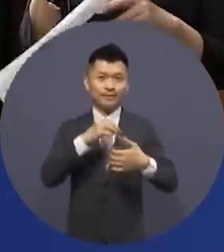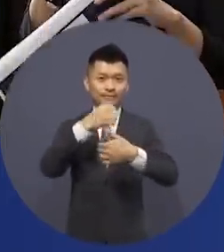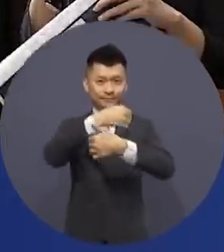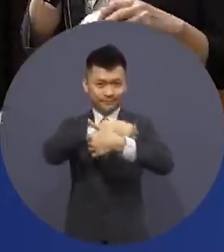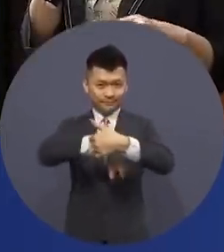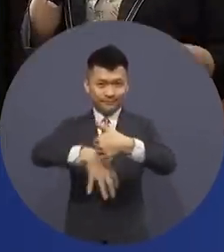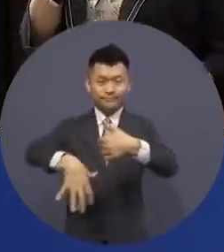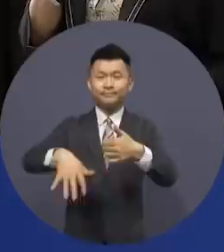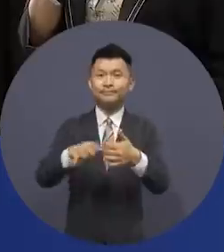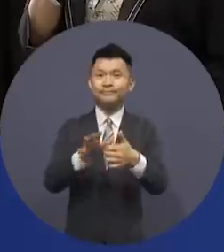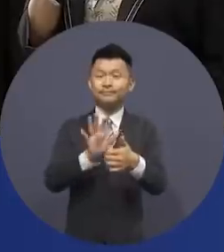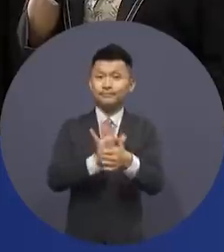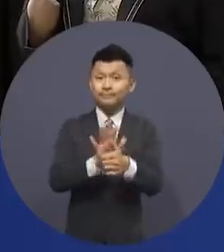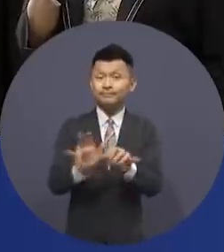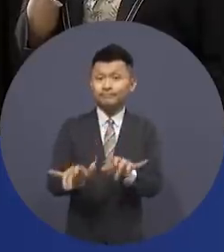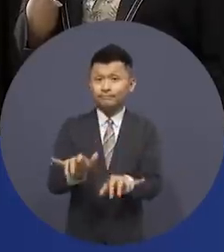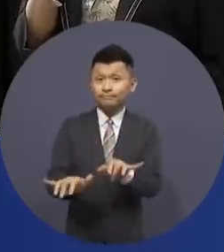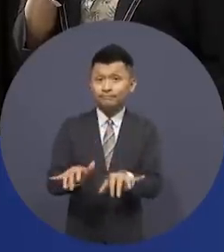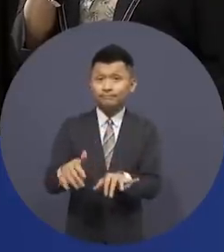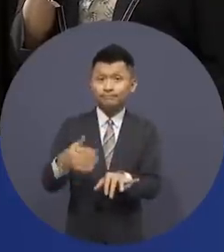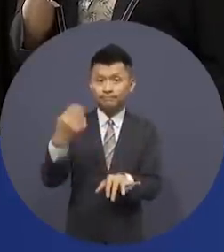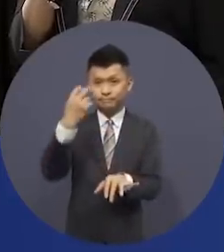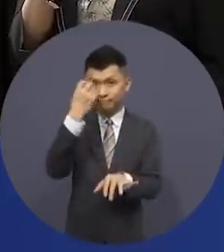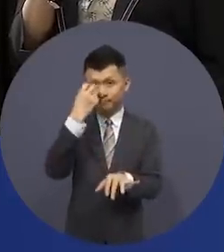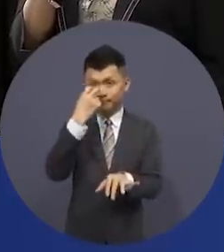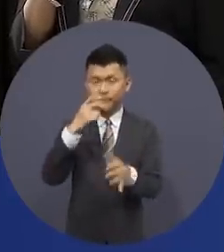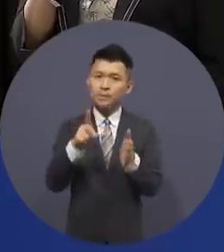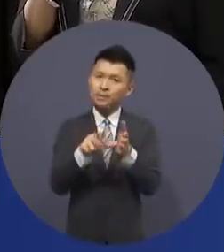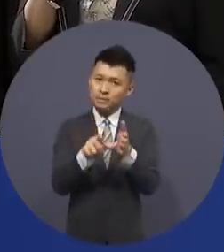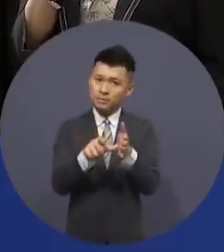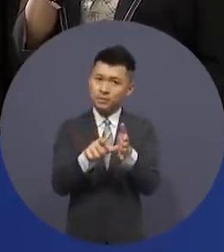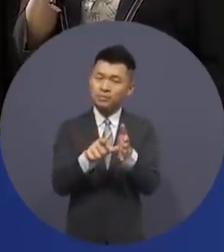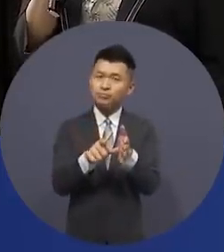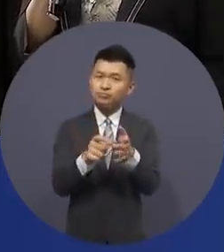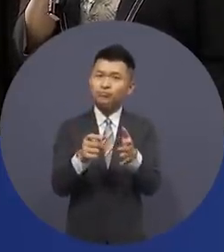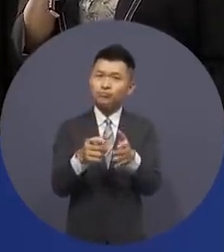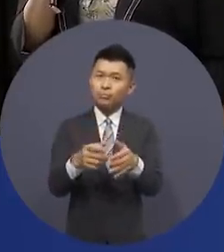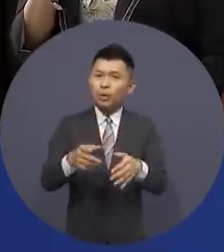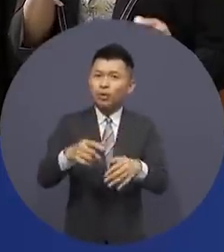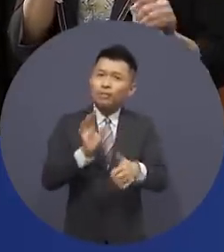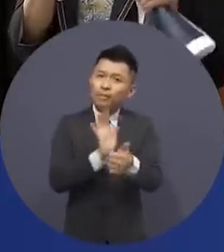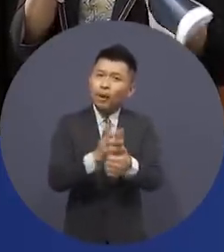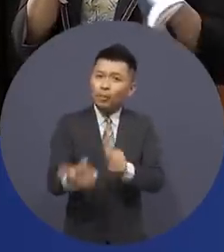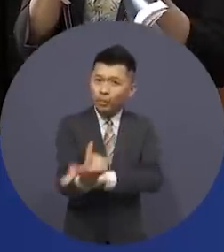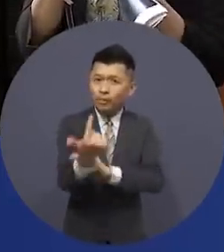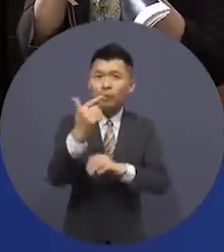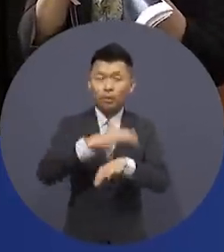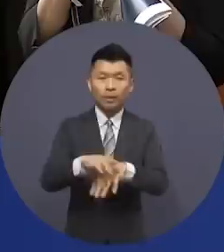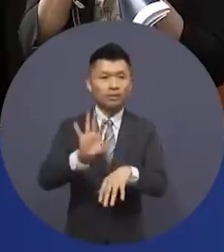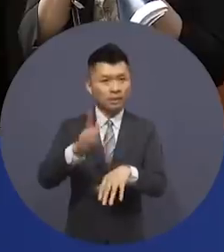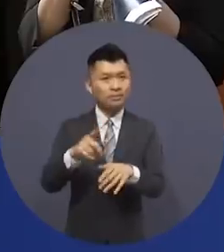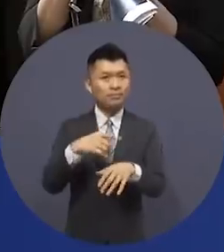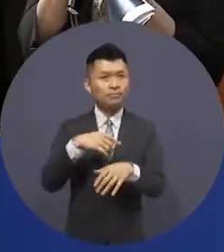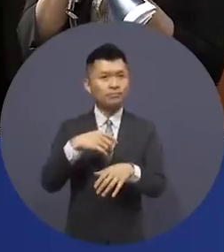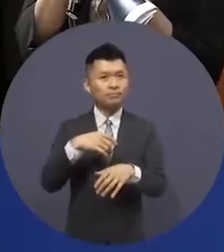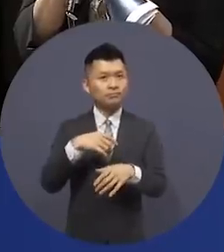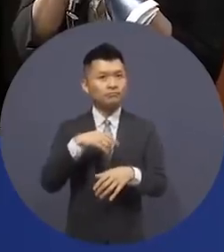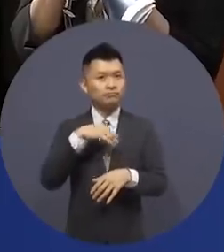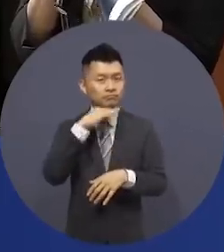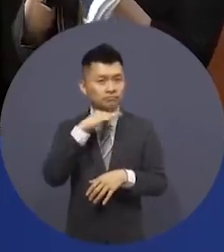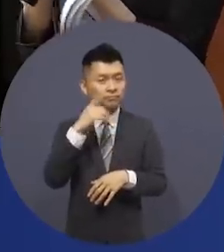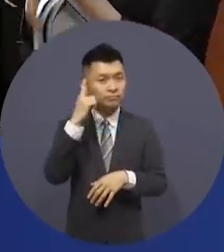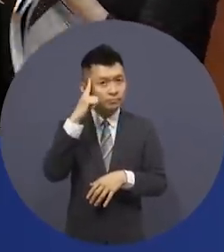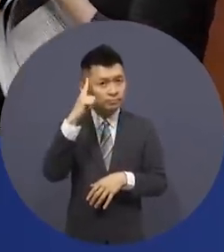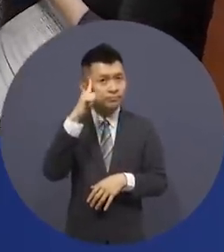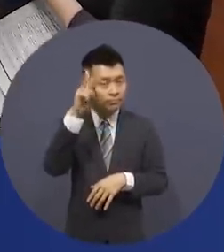查，只是说这个查查的动作时间上可能会需要，我们也尽数，但是大致应该还会需要一两个工作天